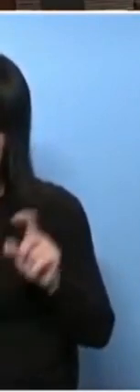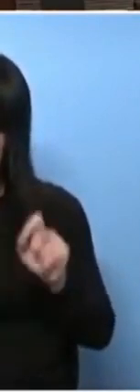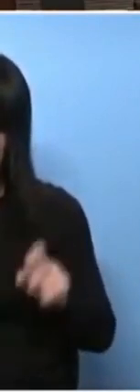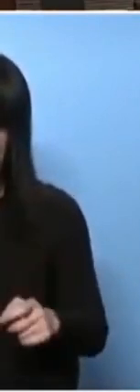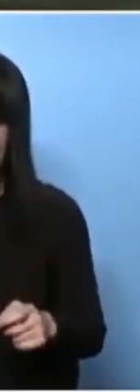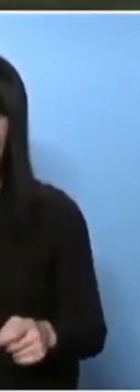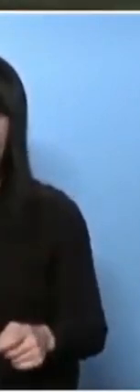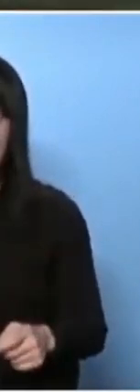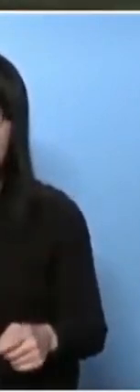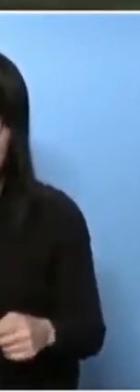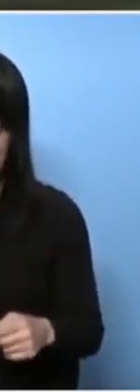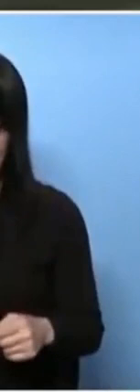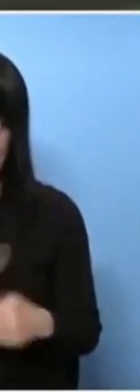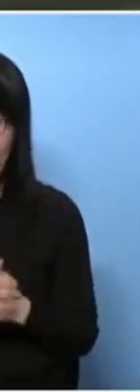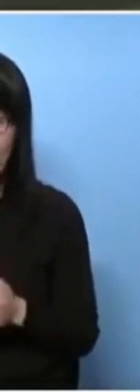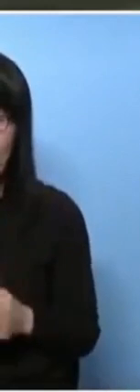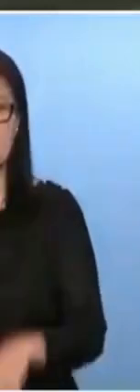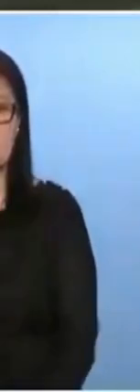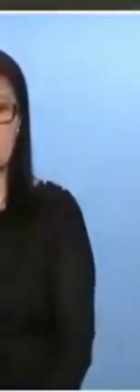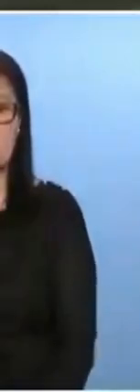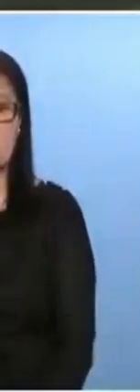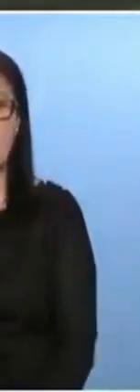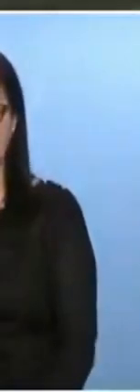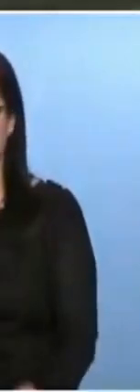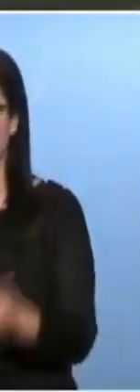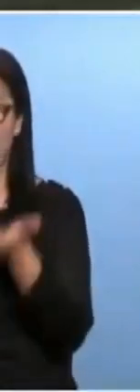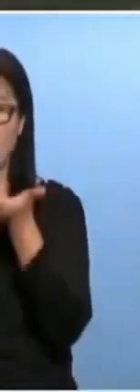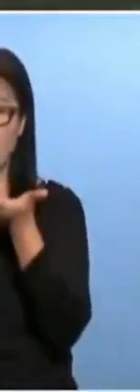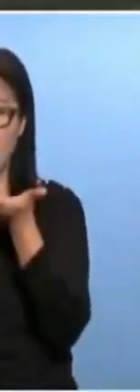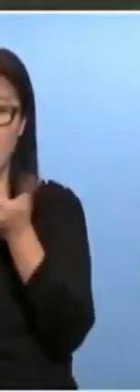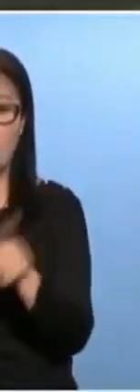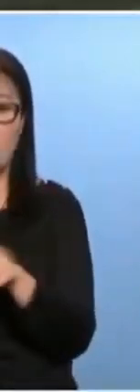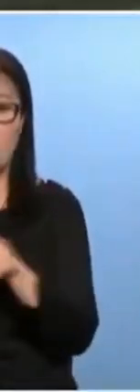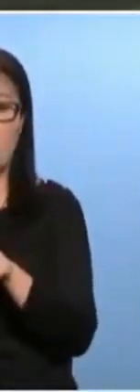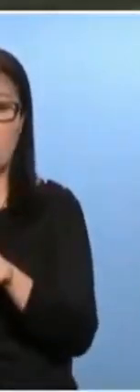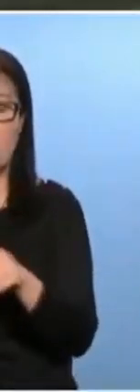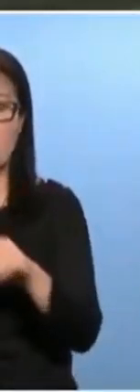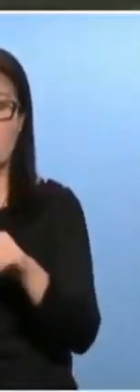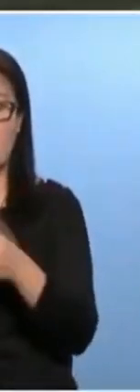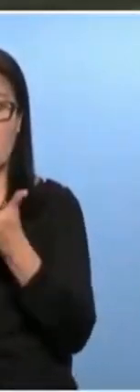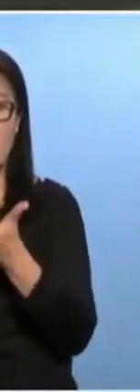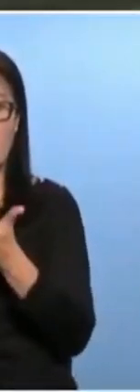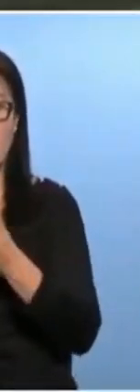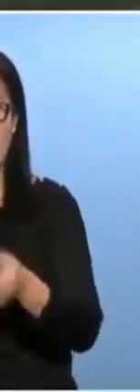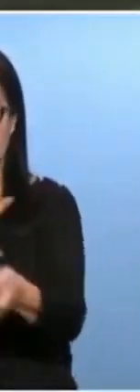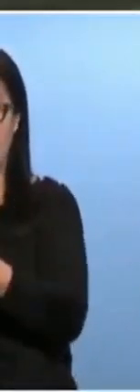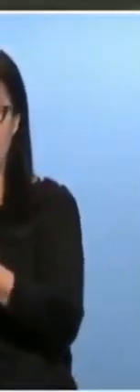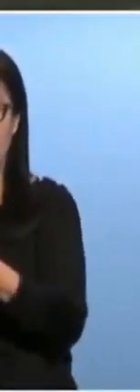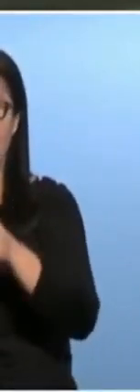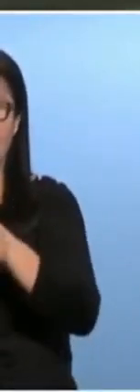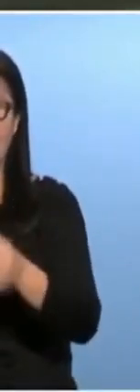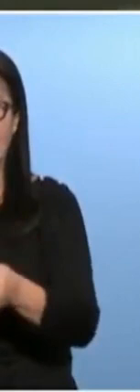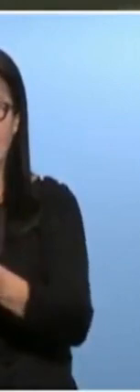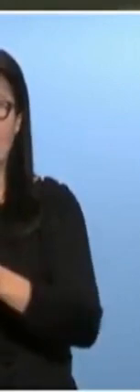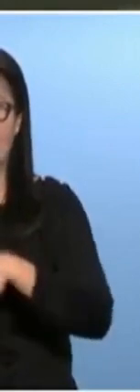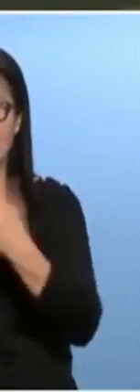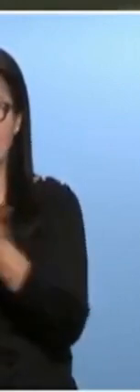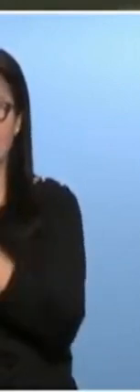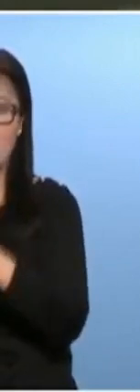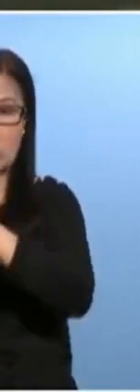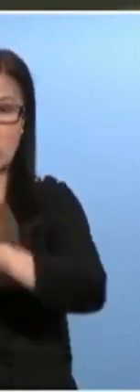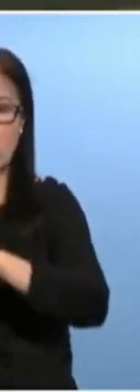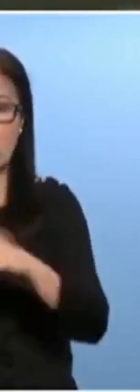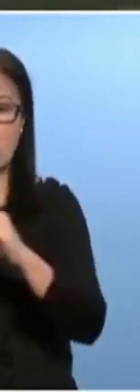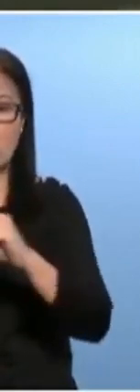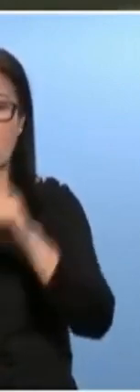電槍。我想問一問局長，你哋係咪諗住買電槍？外國有冇試過因為電槍而令到示威者或者市民死亡嘅案